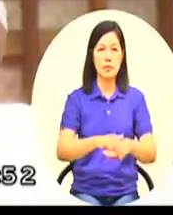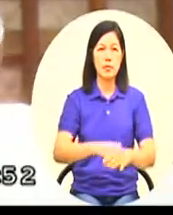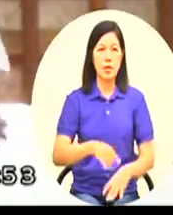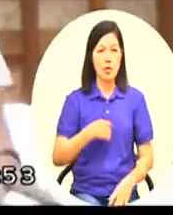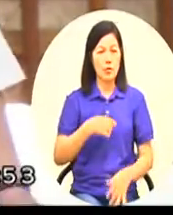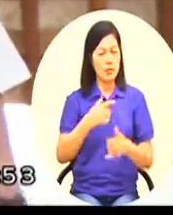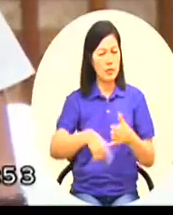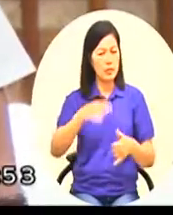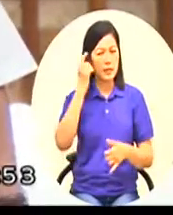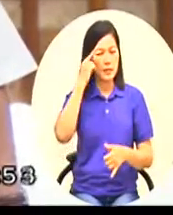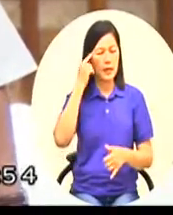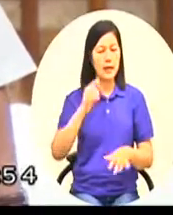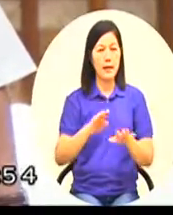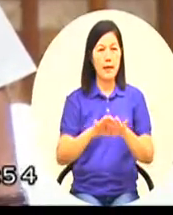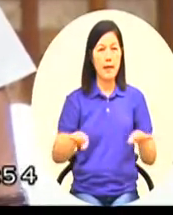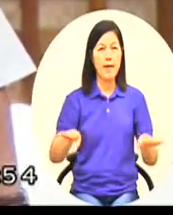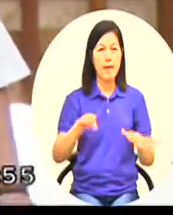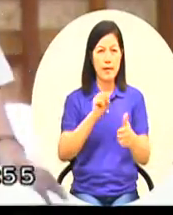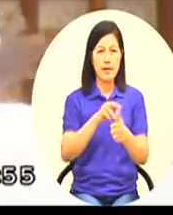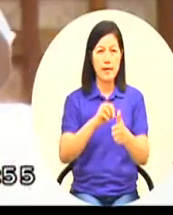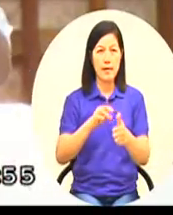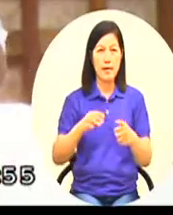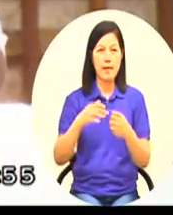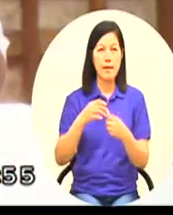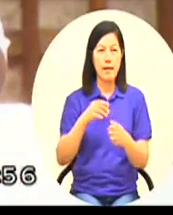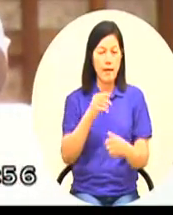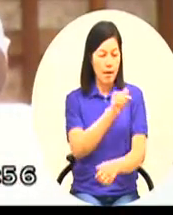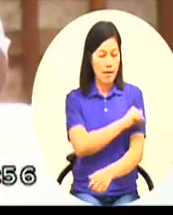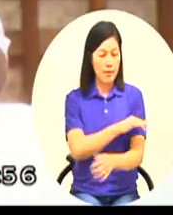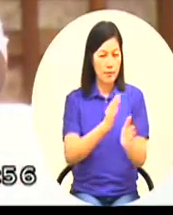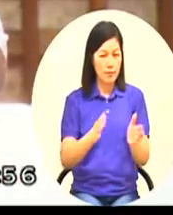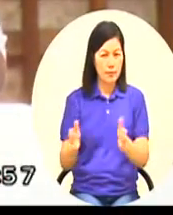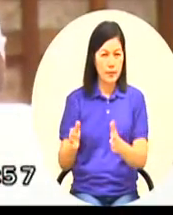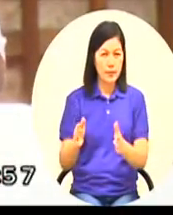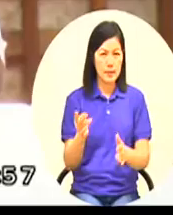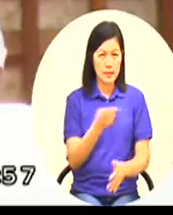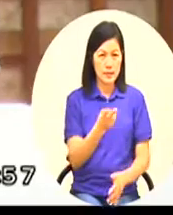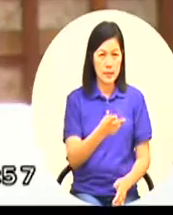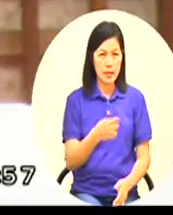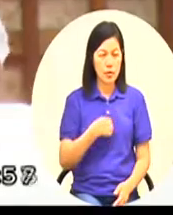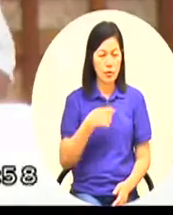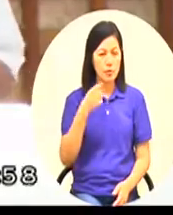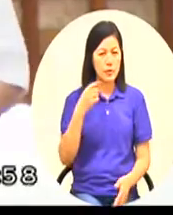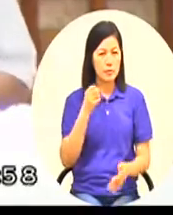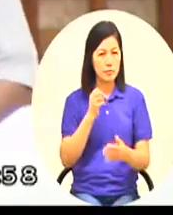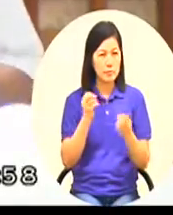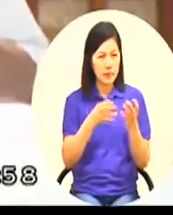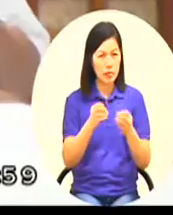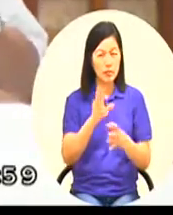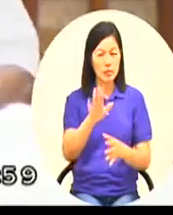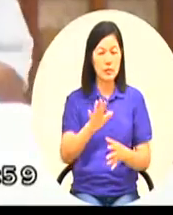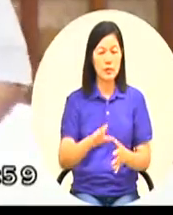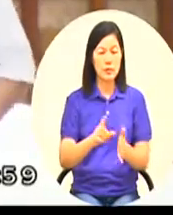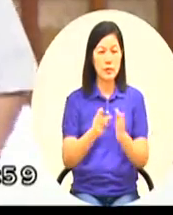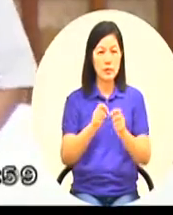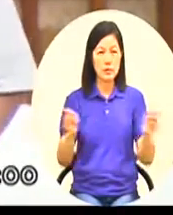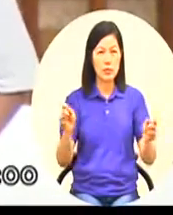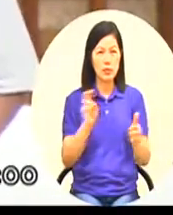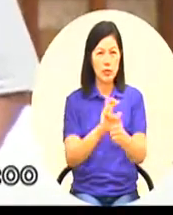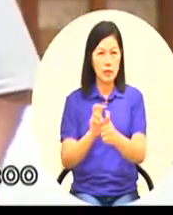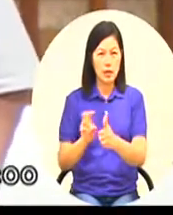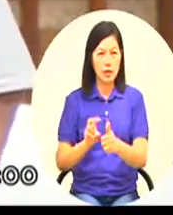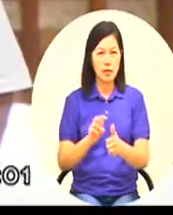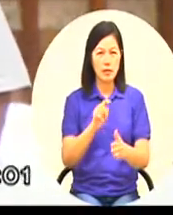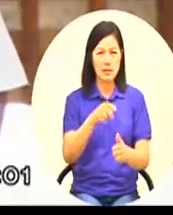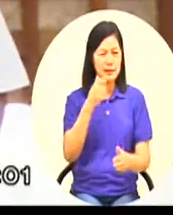是说在这安养跟护理啊，安养跟护理，我们都在讲。真正的长照的最痛的地